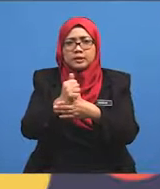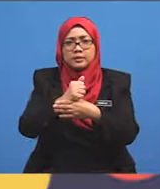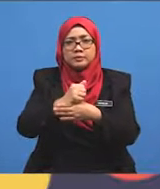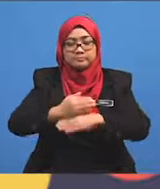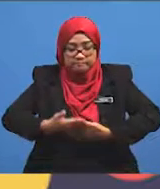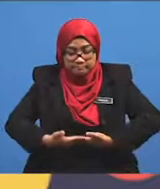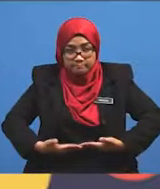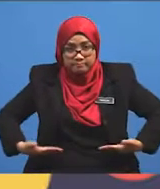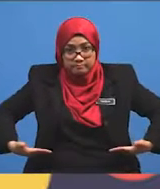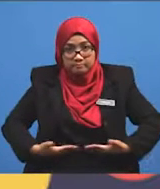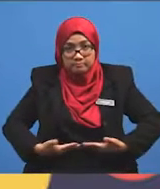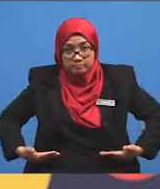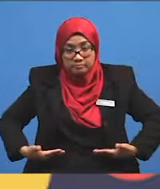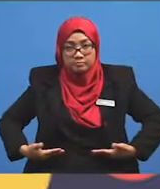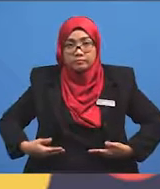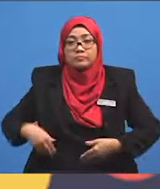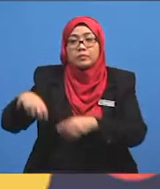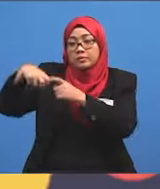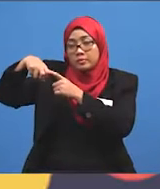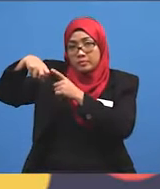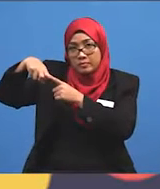lutut. Yang ketiga,